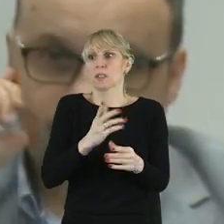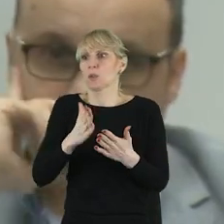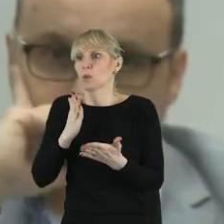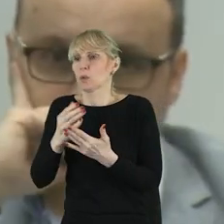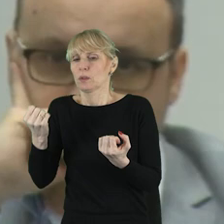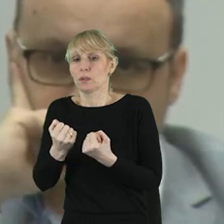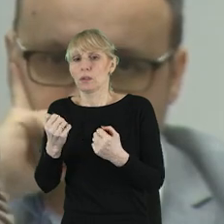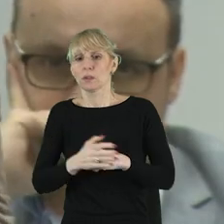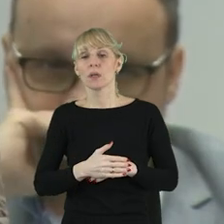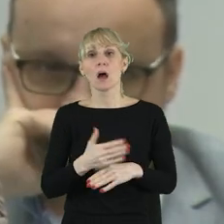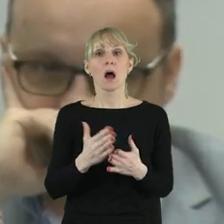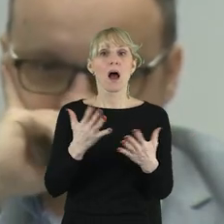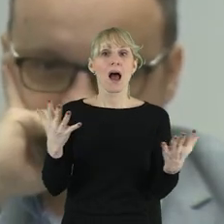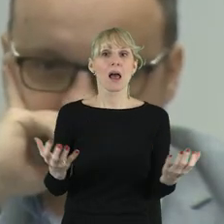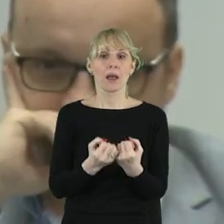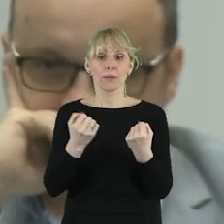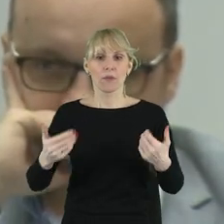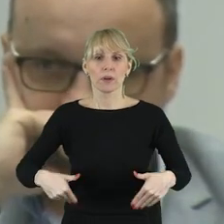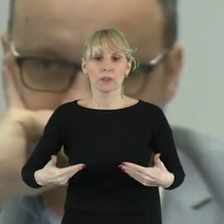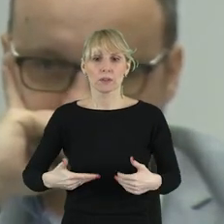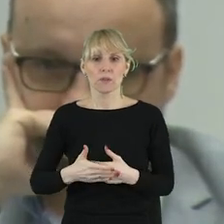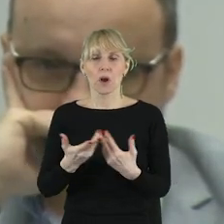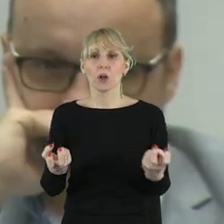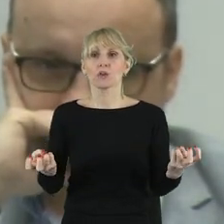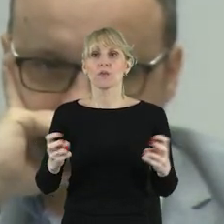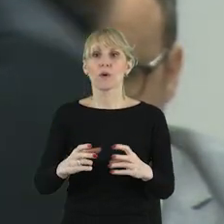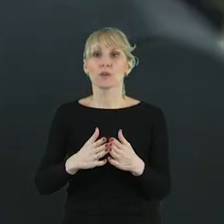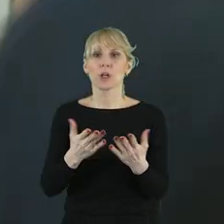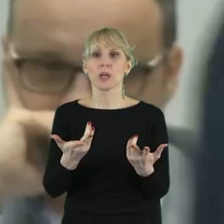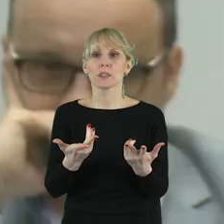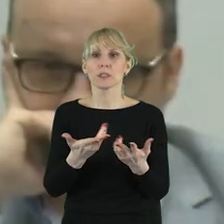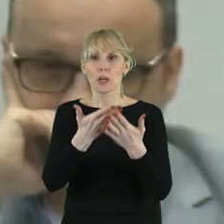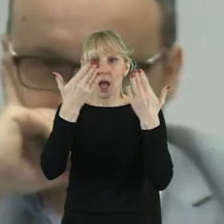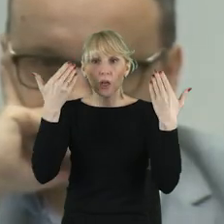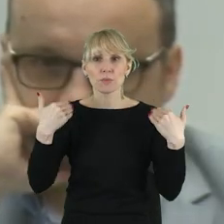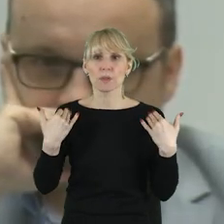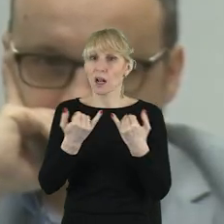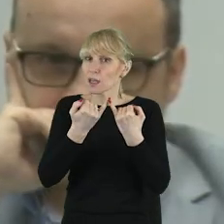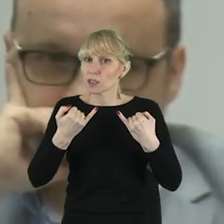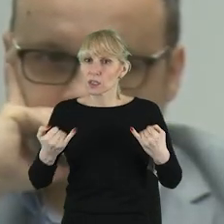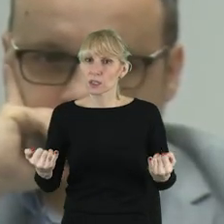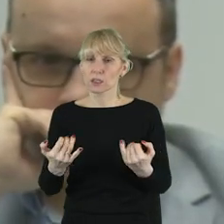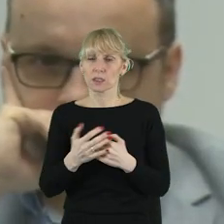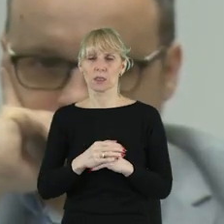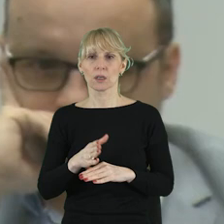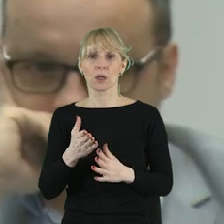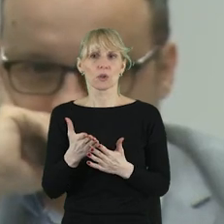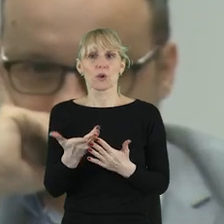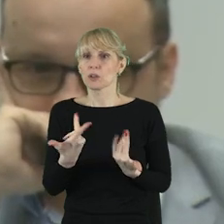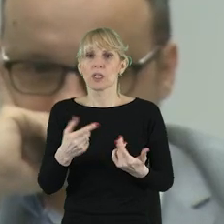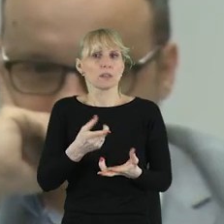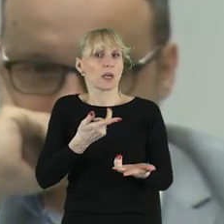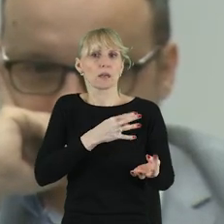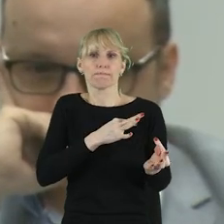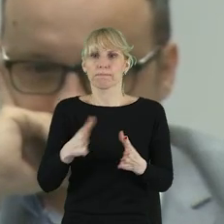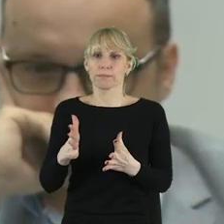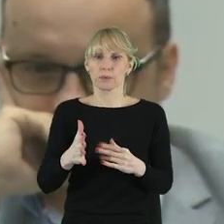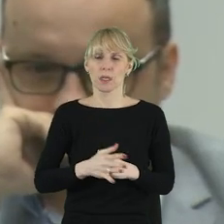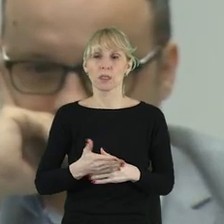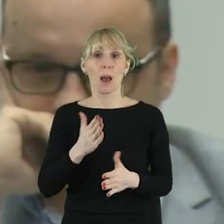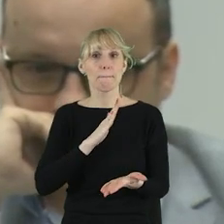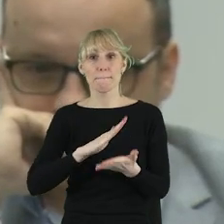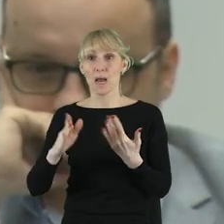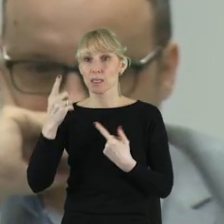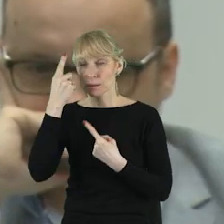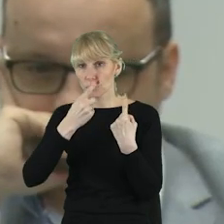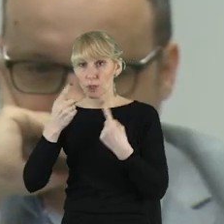jest sytuacja taka ad hoc, którą bez odpowiedniego przemyślenia, pozwoleń, dokumentacji można w